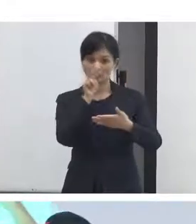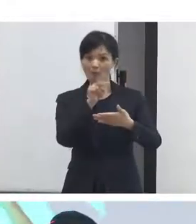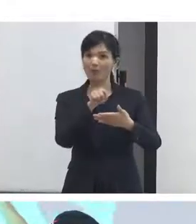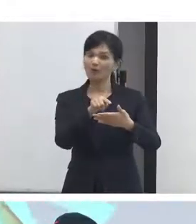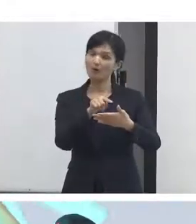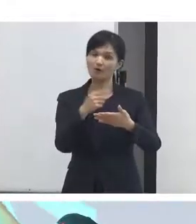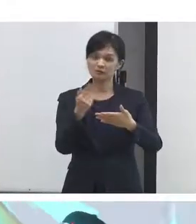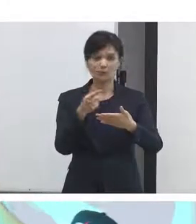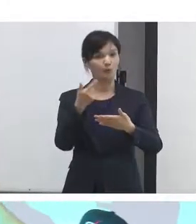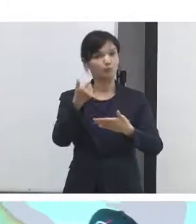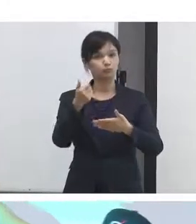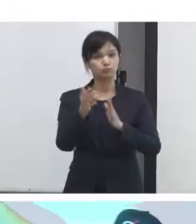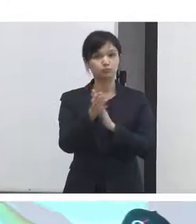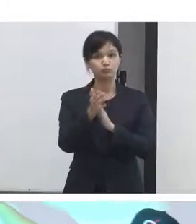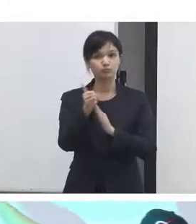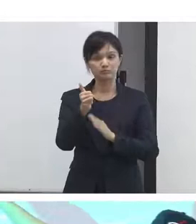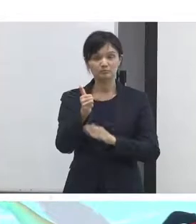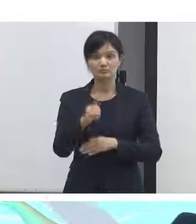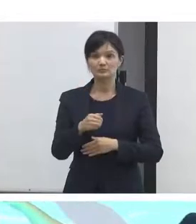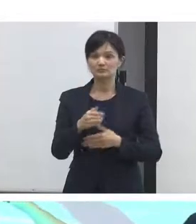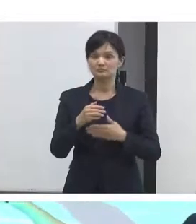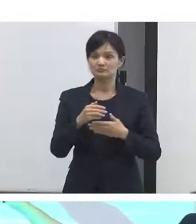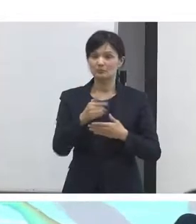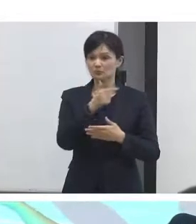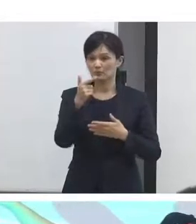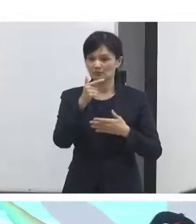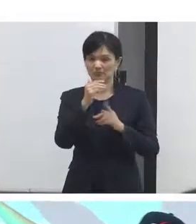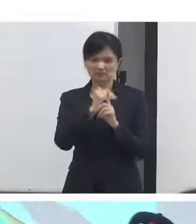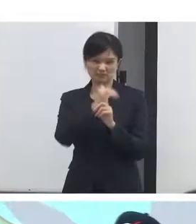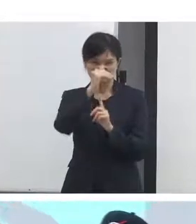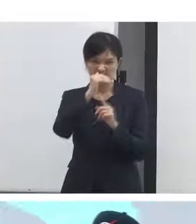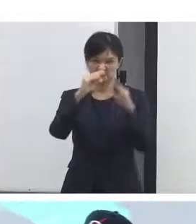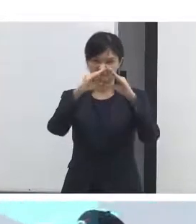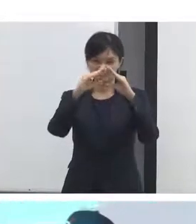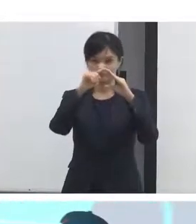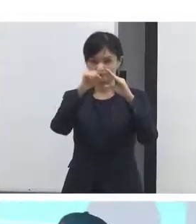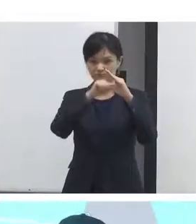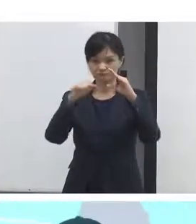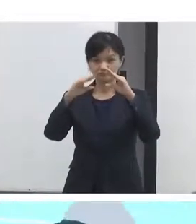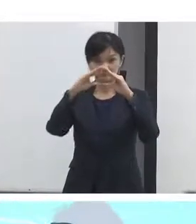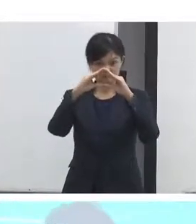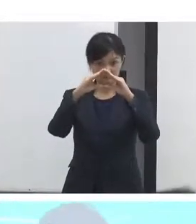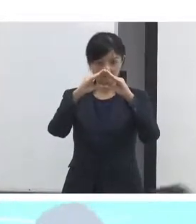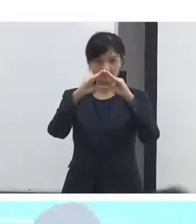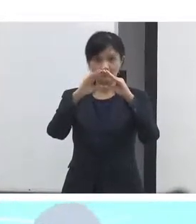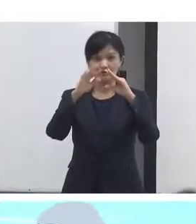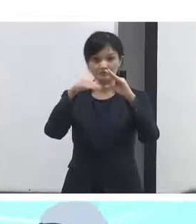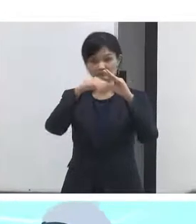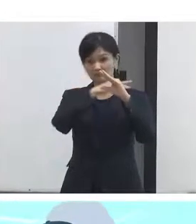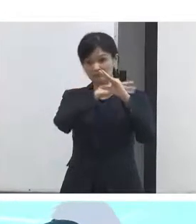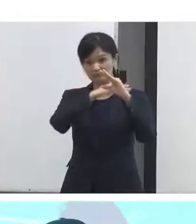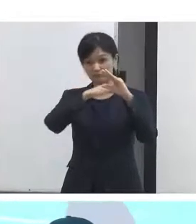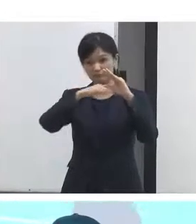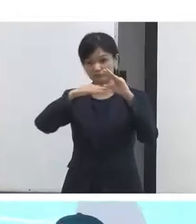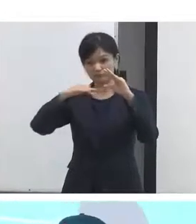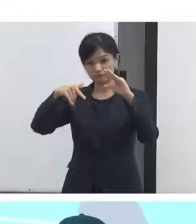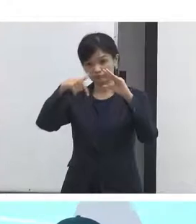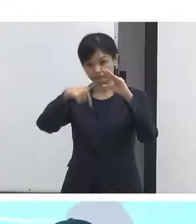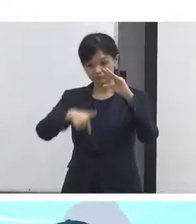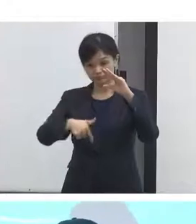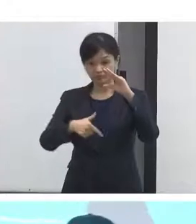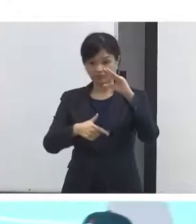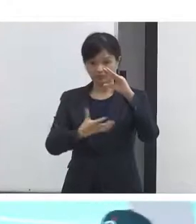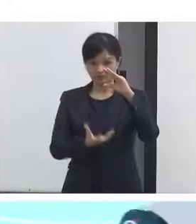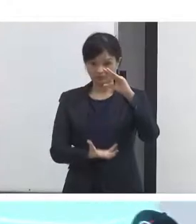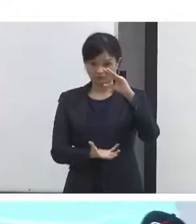事情，我们很多时候我们都只有在做最上面的这一层，但是为什么会让大家看到，是因为整个底下它的一个基础把它